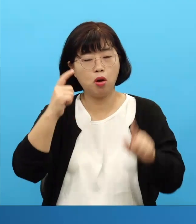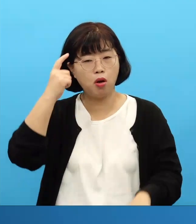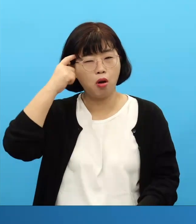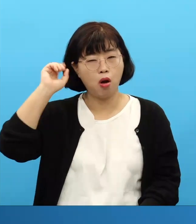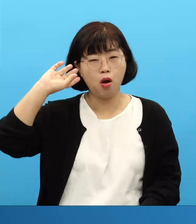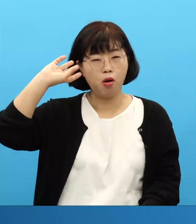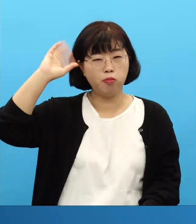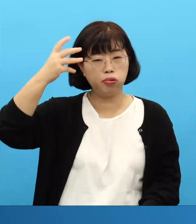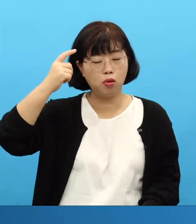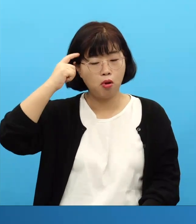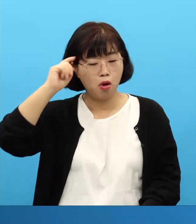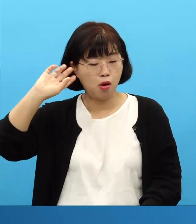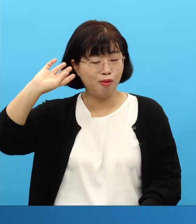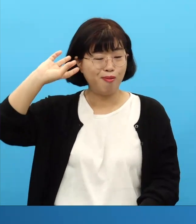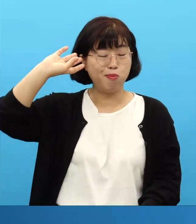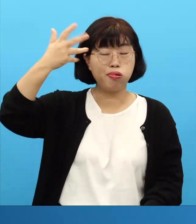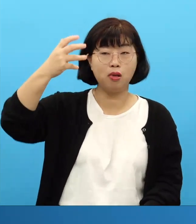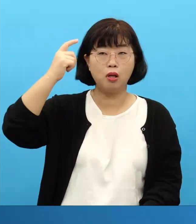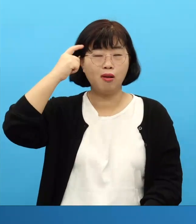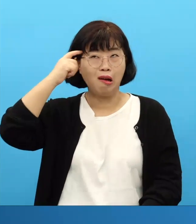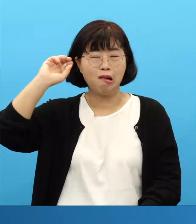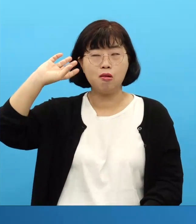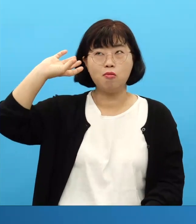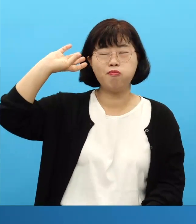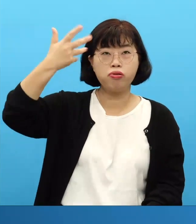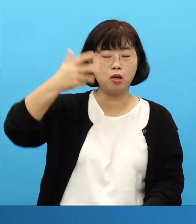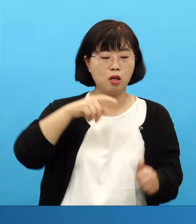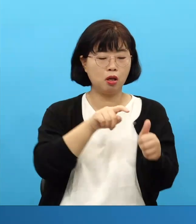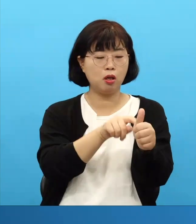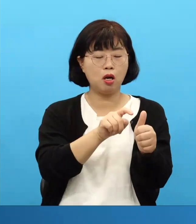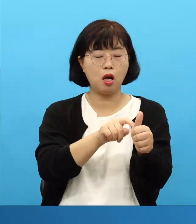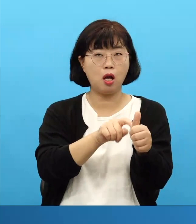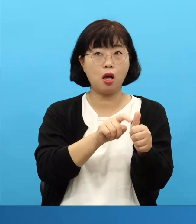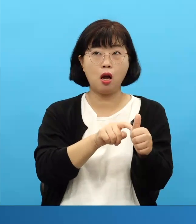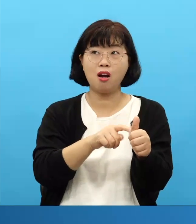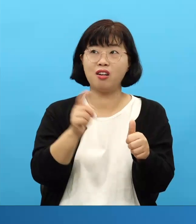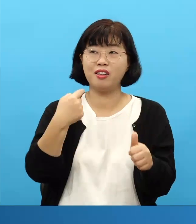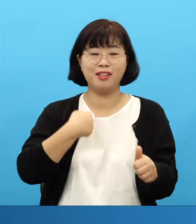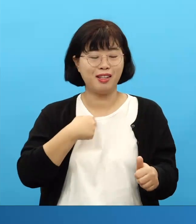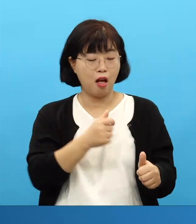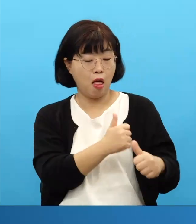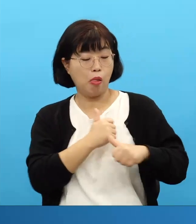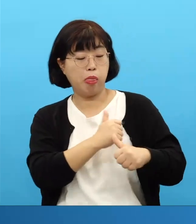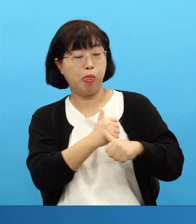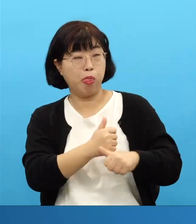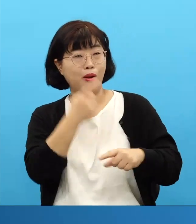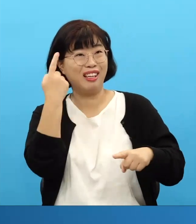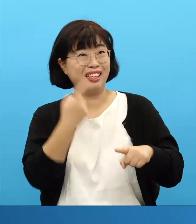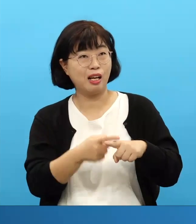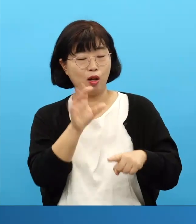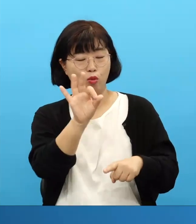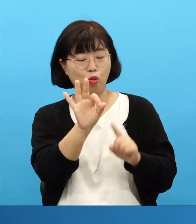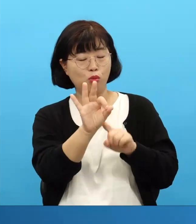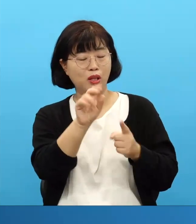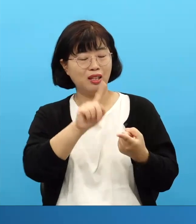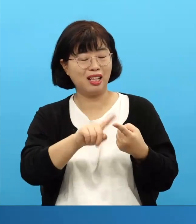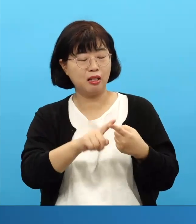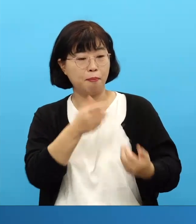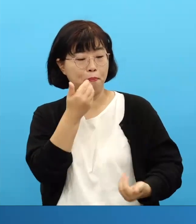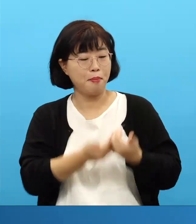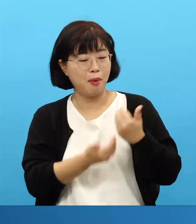그때부터는 막 욕하고 다니고 막. From that point on, he began criticizing us. 초창기 때부터요. And from the very beginning, he was with us, though. I was really exasperated.